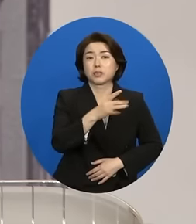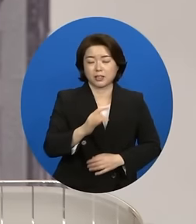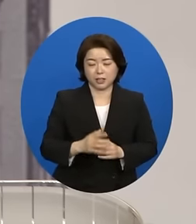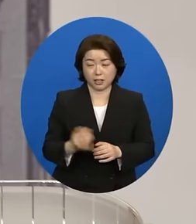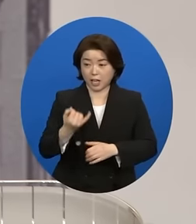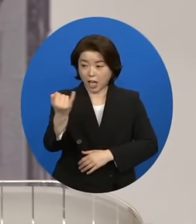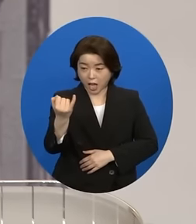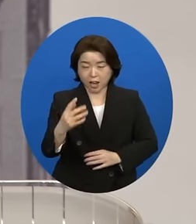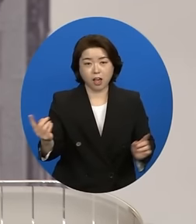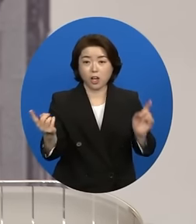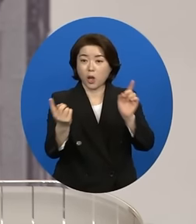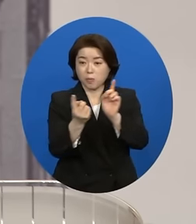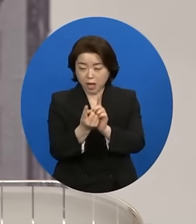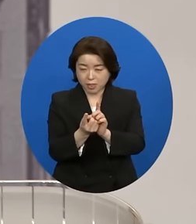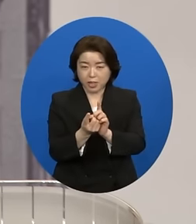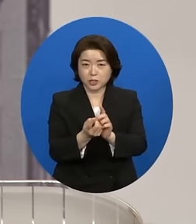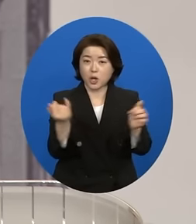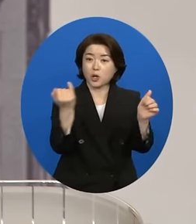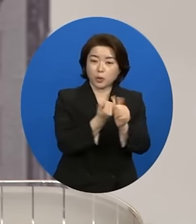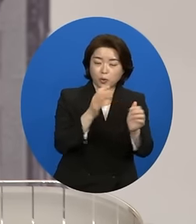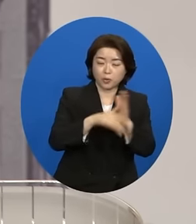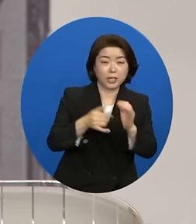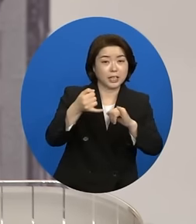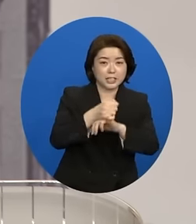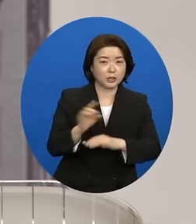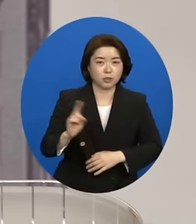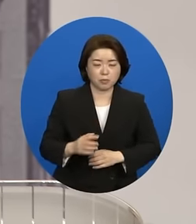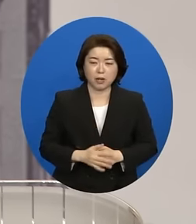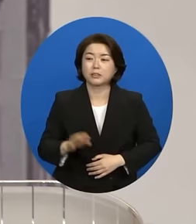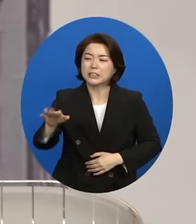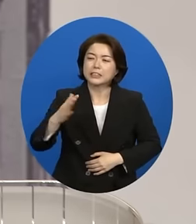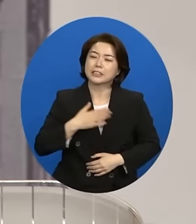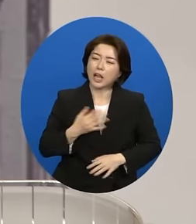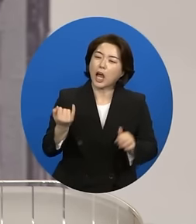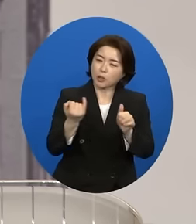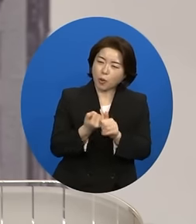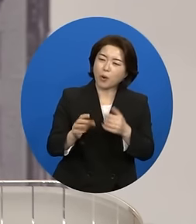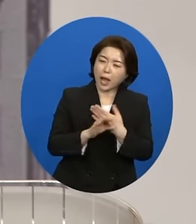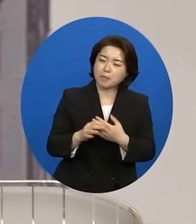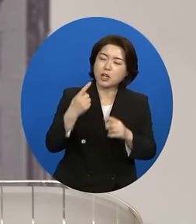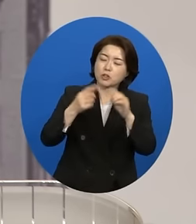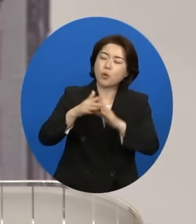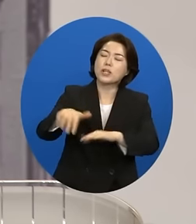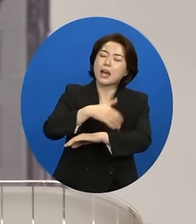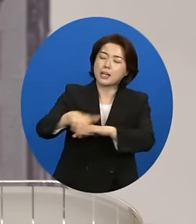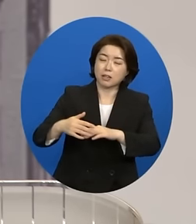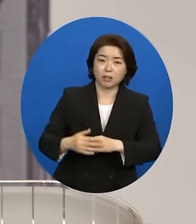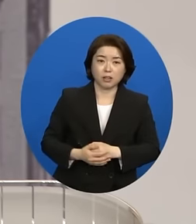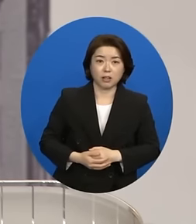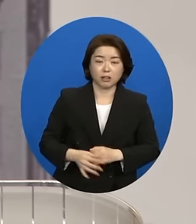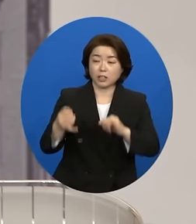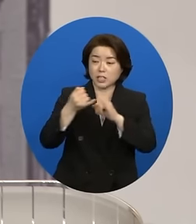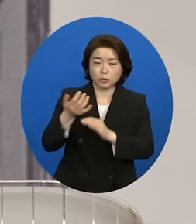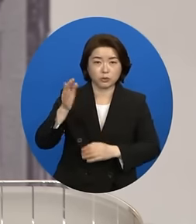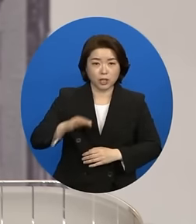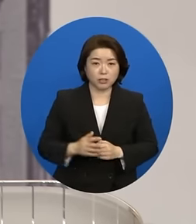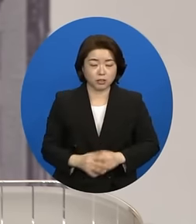아내와 결혼을 할 때 약속한 것이 내가 결혼하면 교회 갈게, 약속을 하고 결혼을 하자마자 교회 안